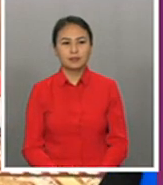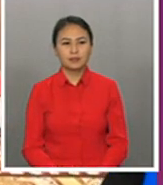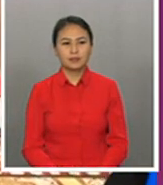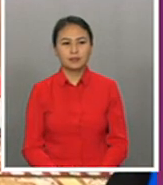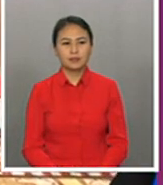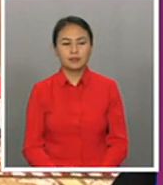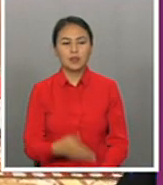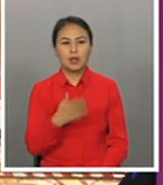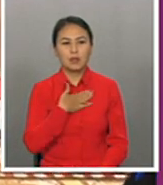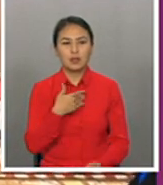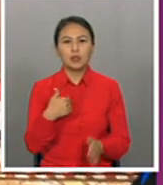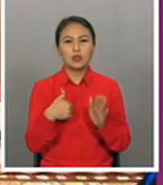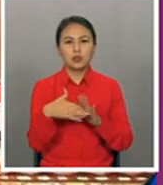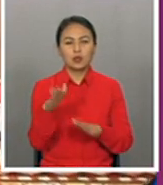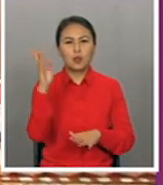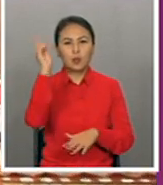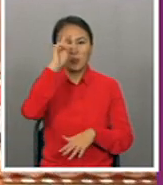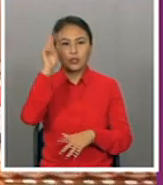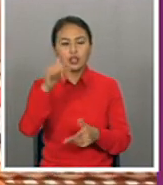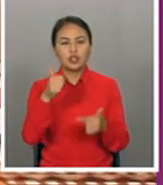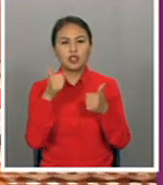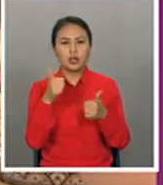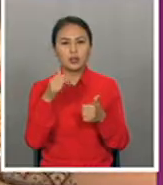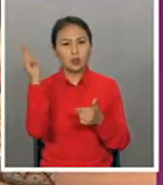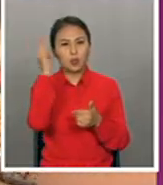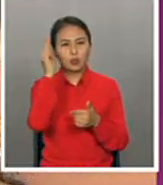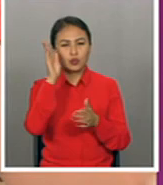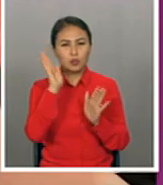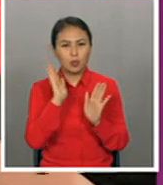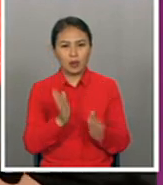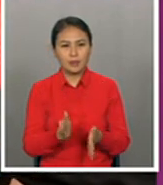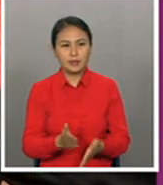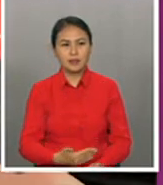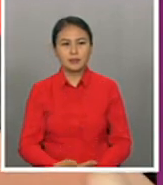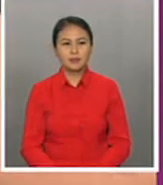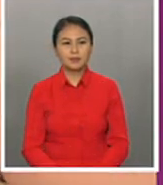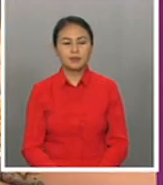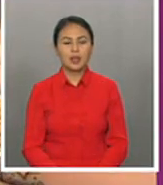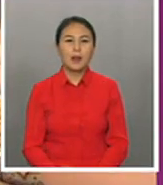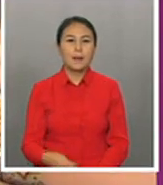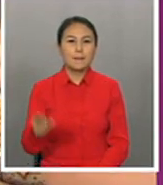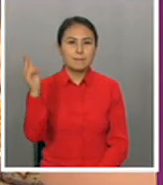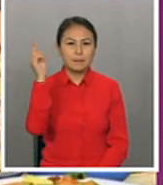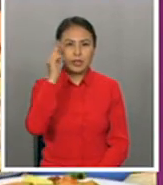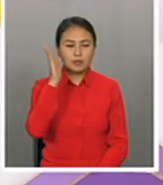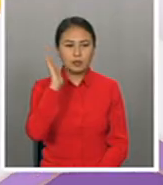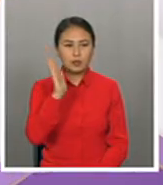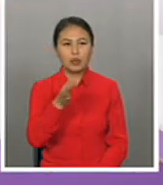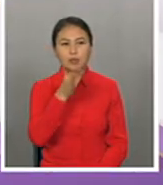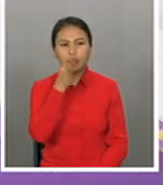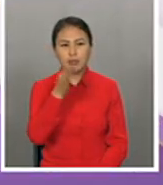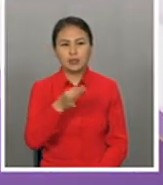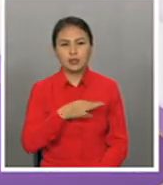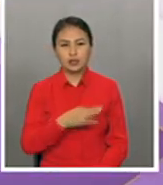Біз үздік оқитын, жақсы оқушы боламыз. Білімді боламыз дейсенші.